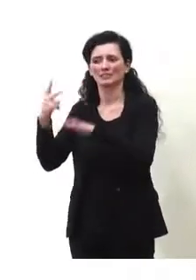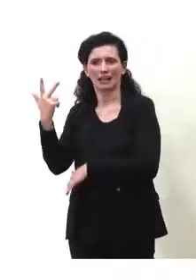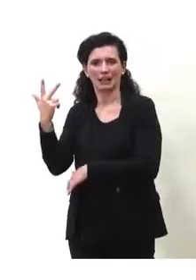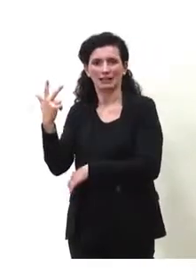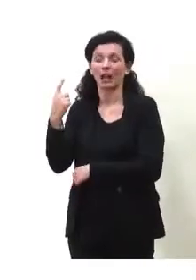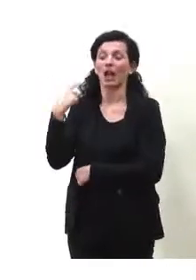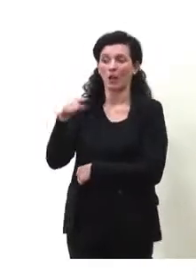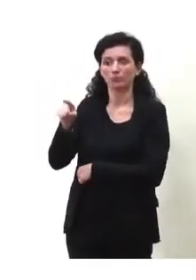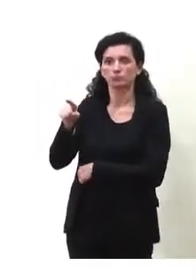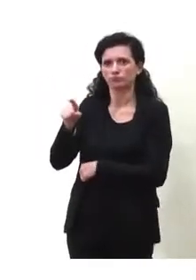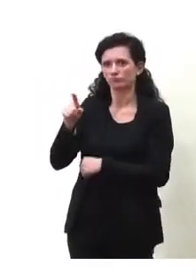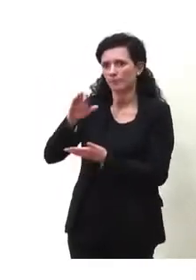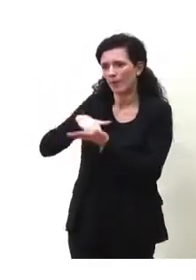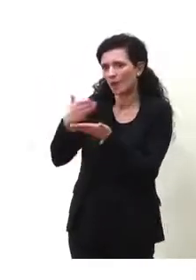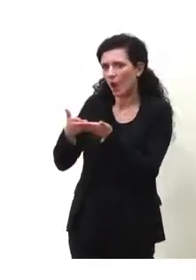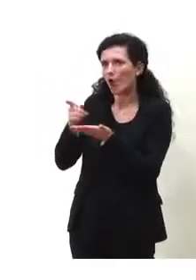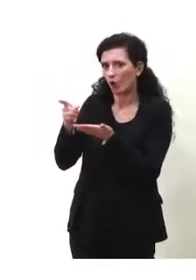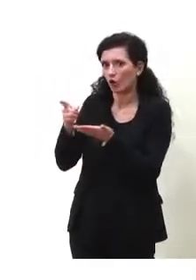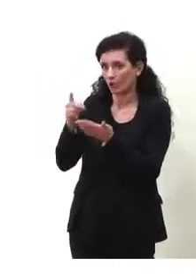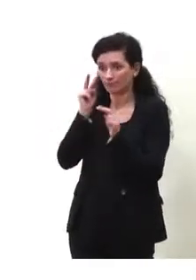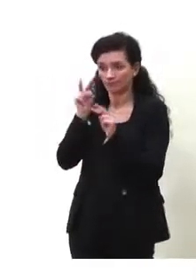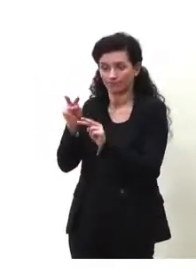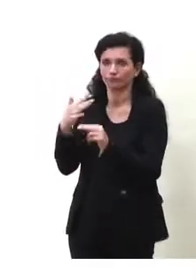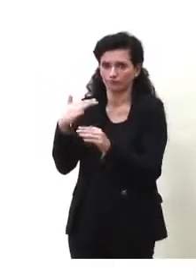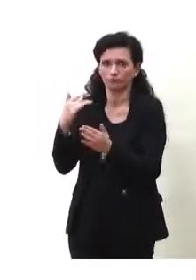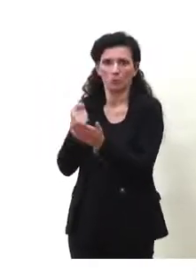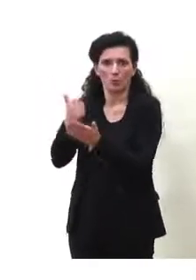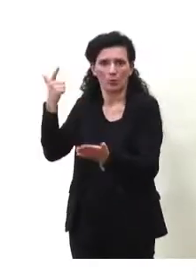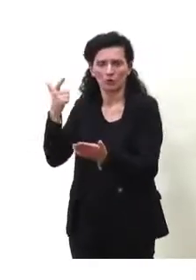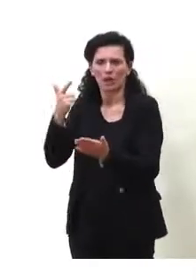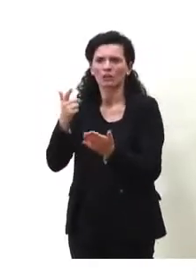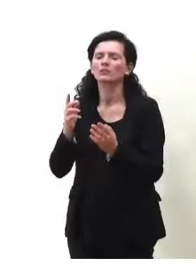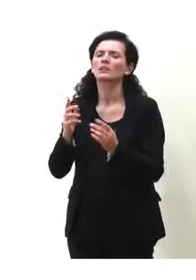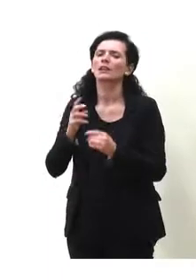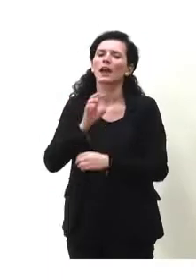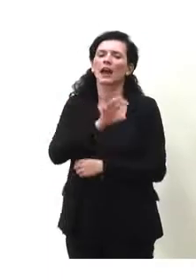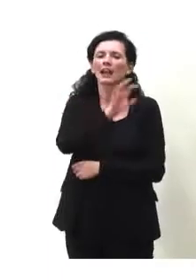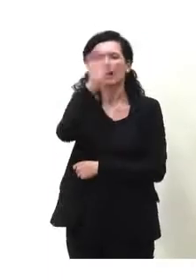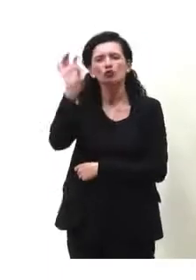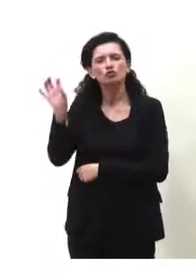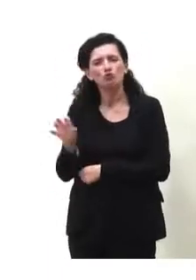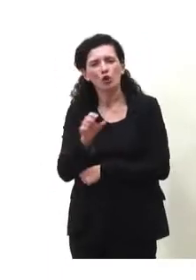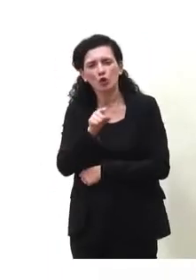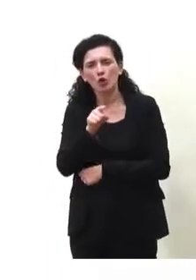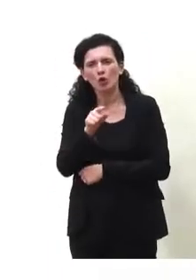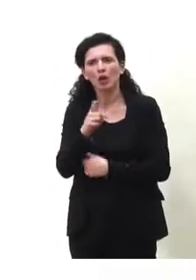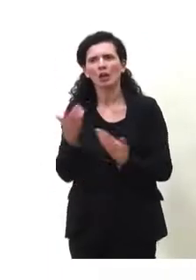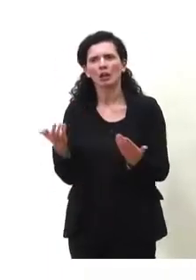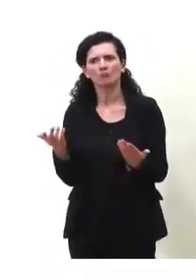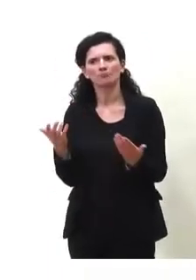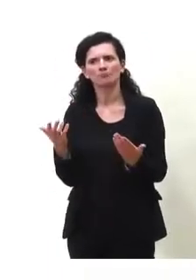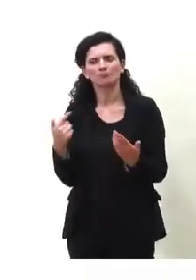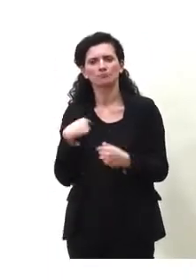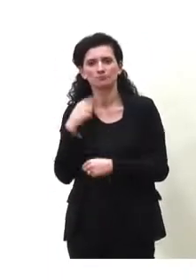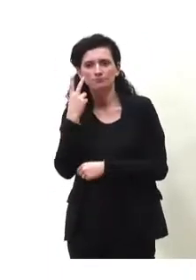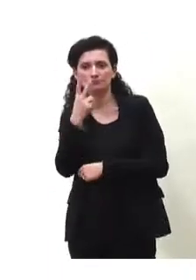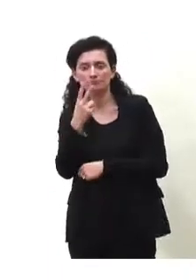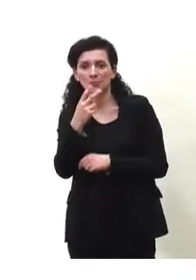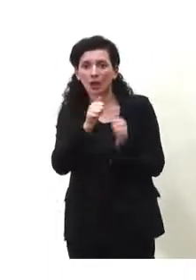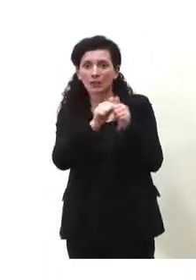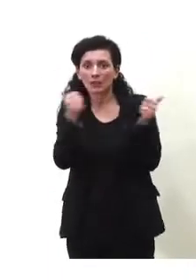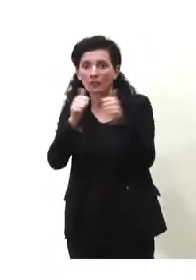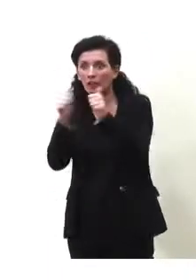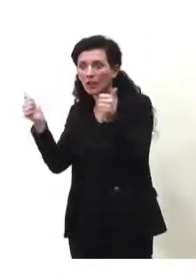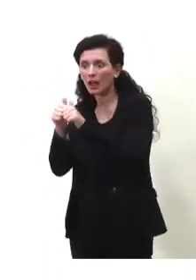stima, una forchetta grande. Ma per le altre regioni, sinceramente, non direi che le forchette sono grandi. Per